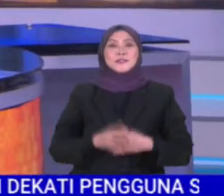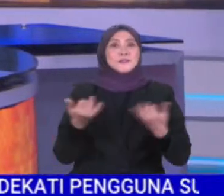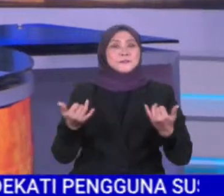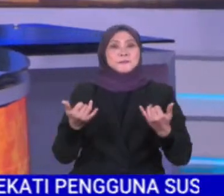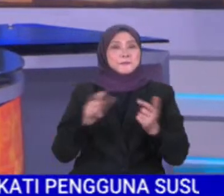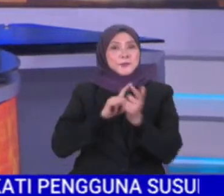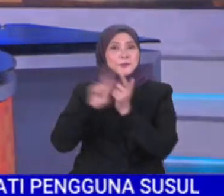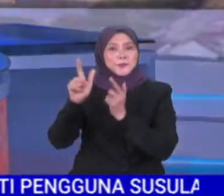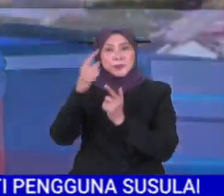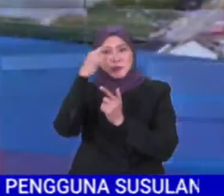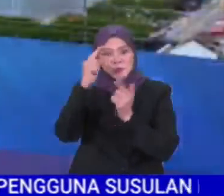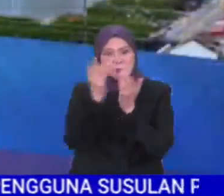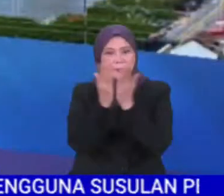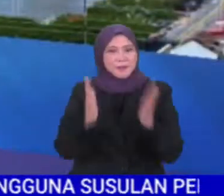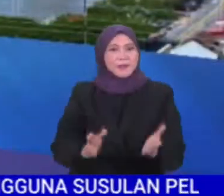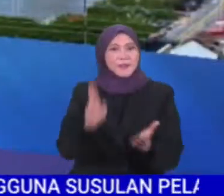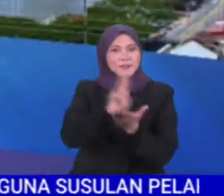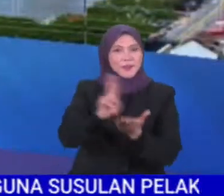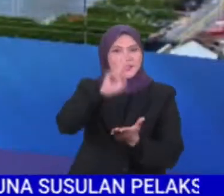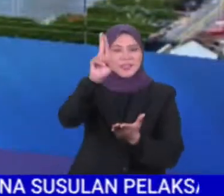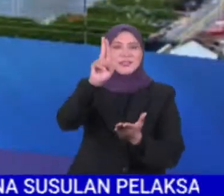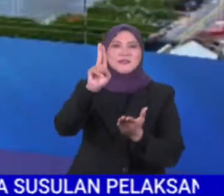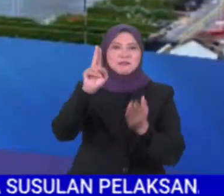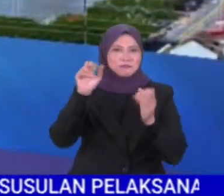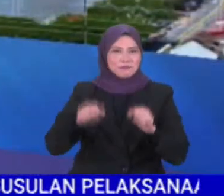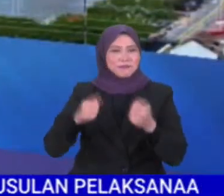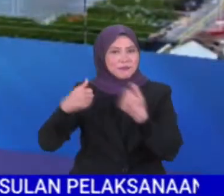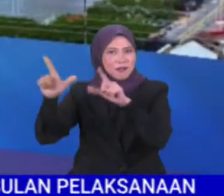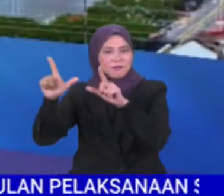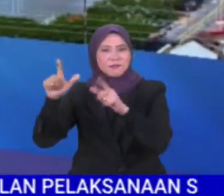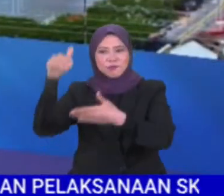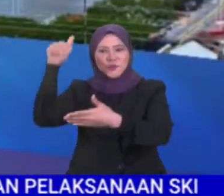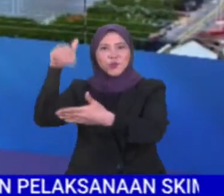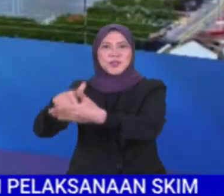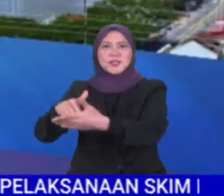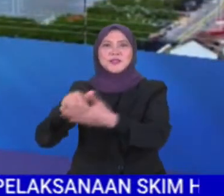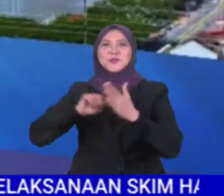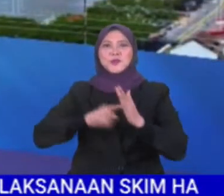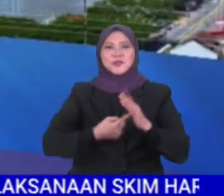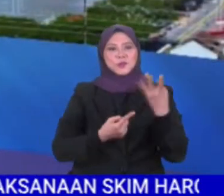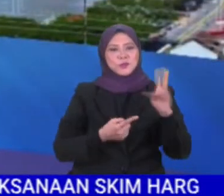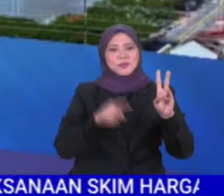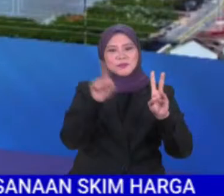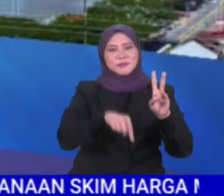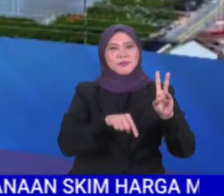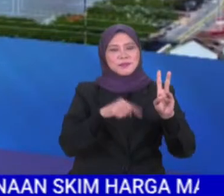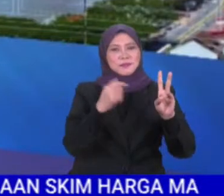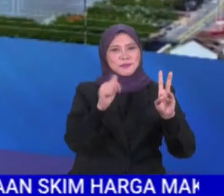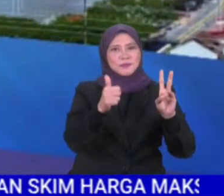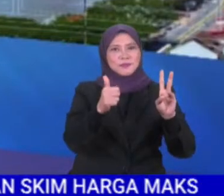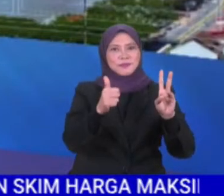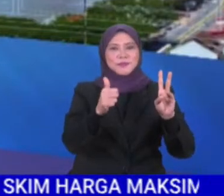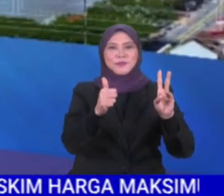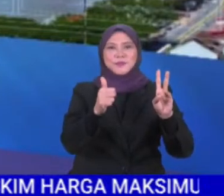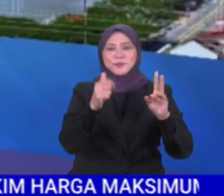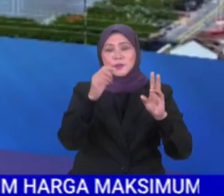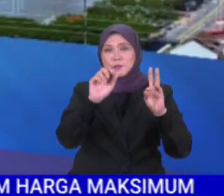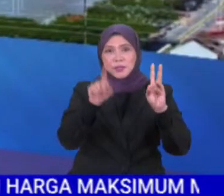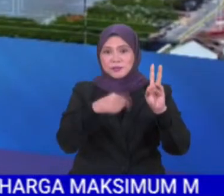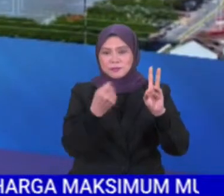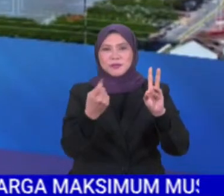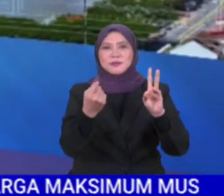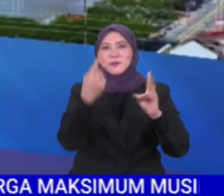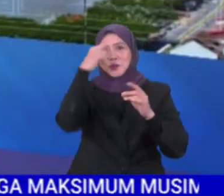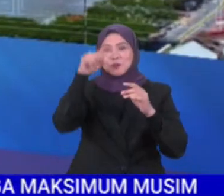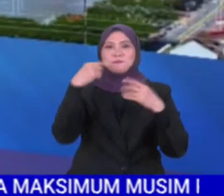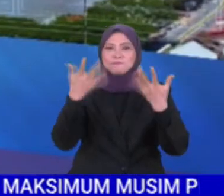25 hari bagi penuntut ini besi menunaikan tanggung jawab sebagai pengundik mulai 17 November depan pada pilihan Raya umum ke-15